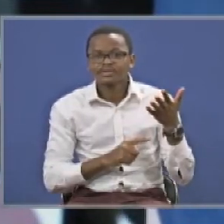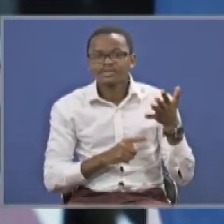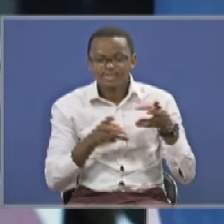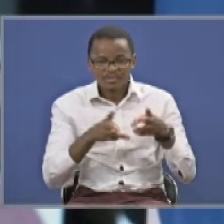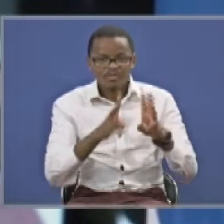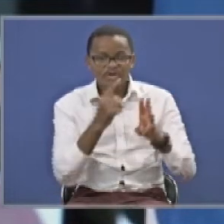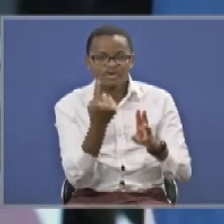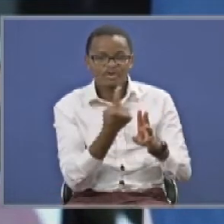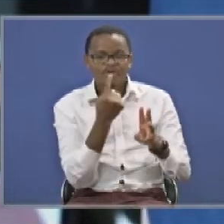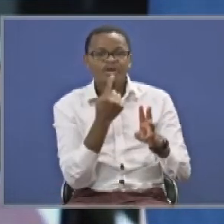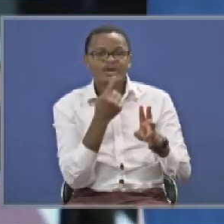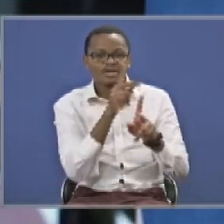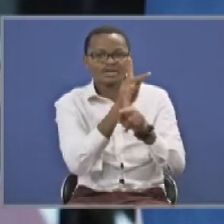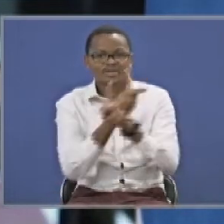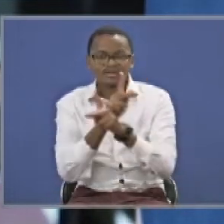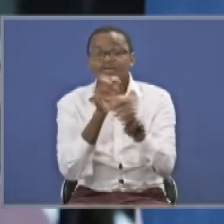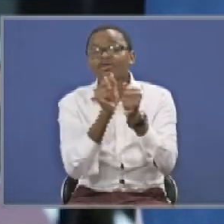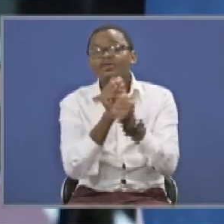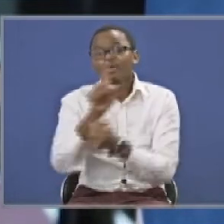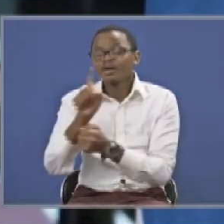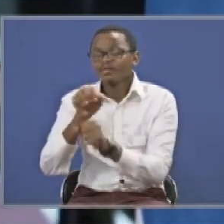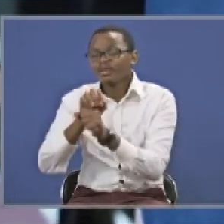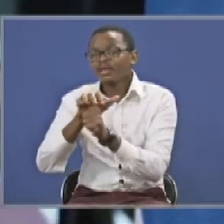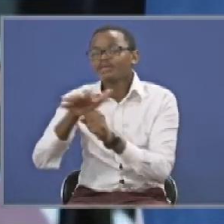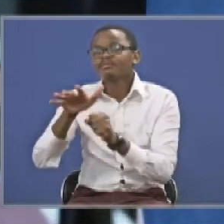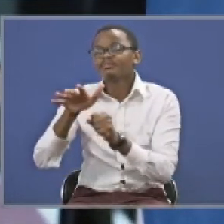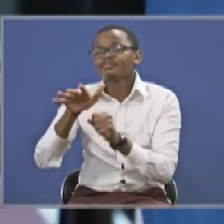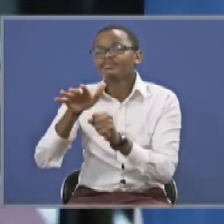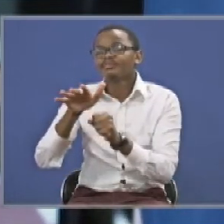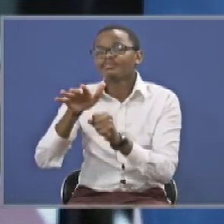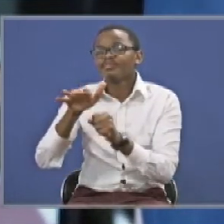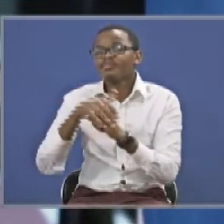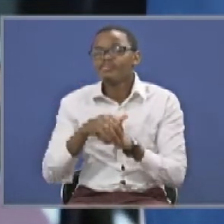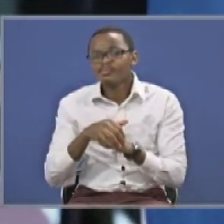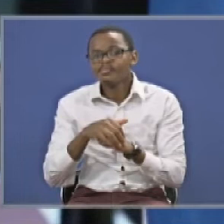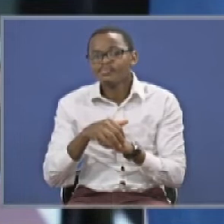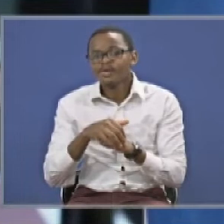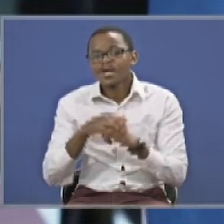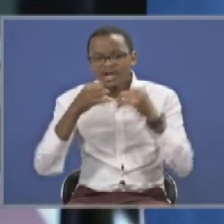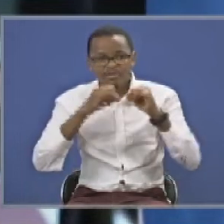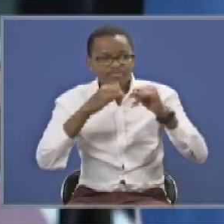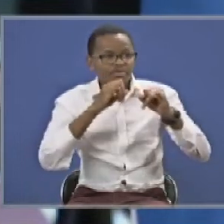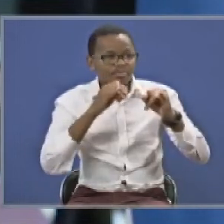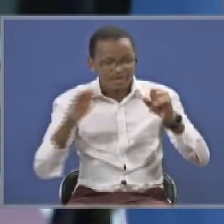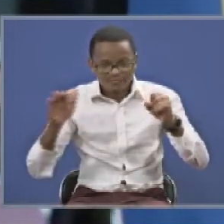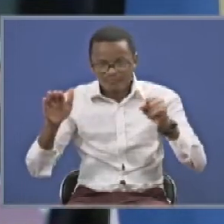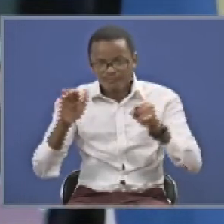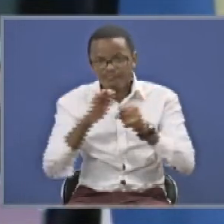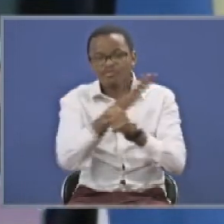njia peke yake ya kujikinga dhidi ya virusi hivi vya corona ni kutekeleza